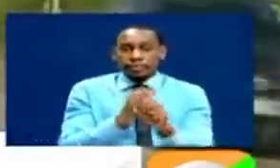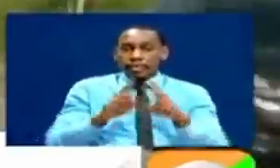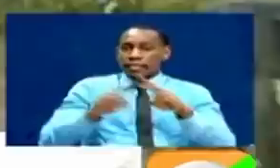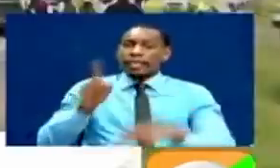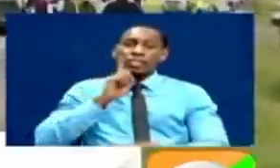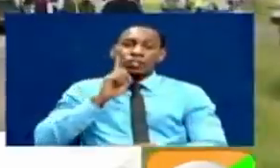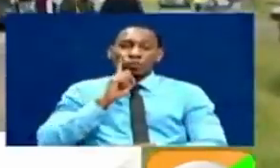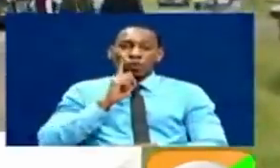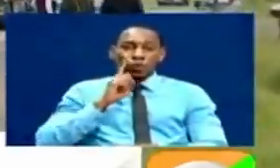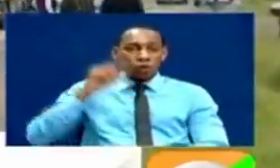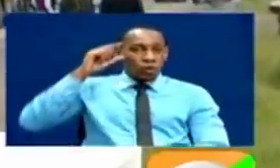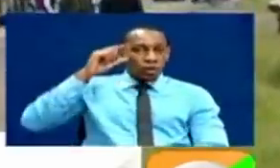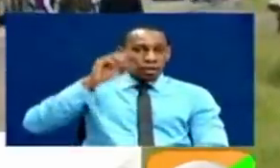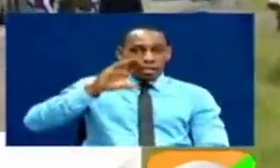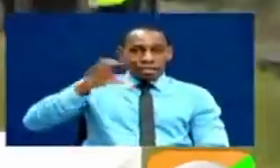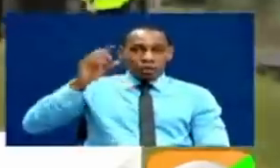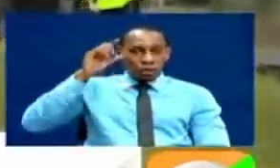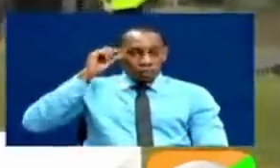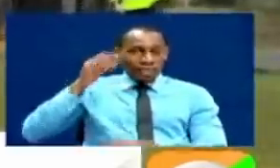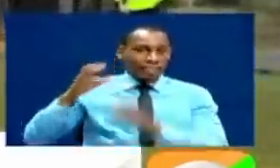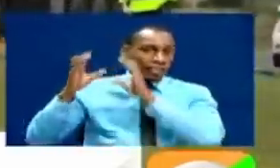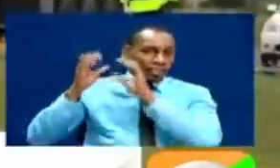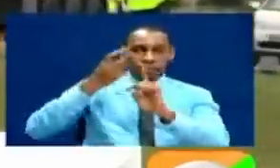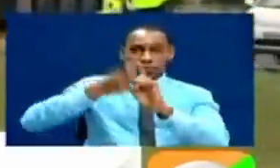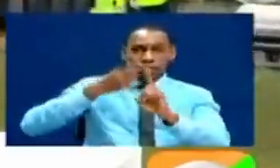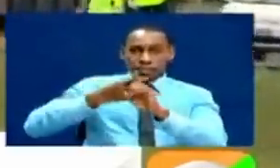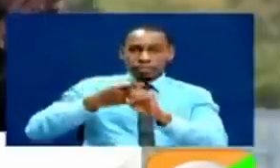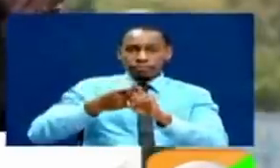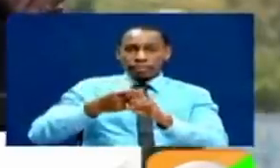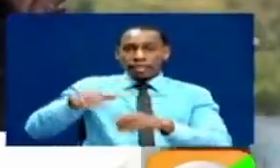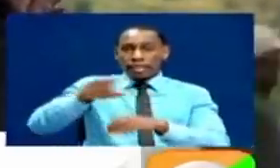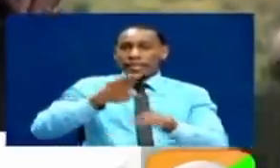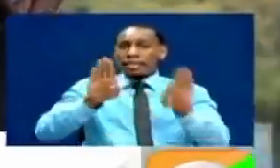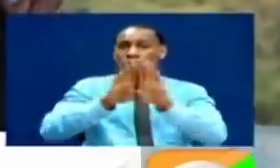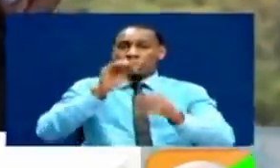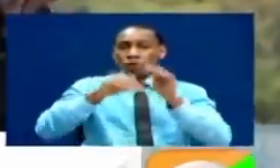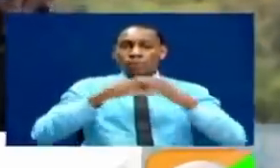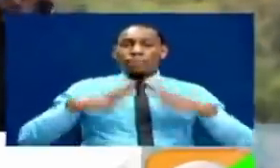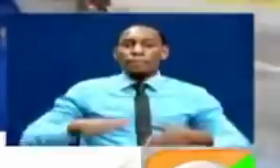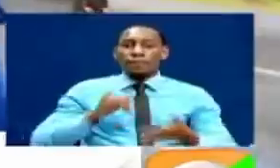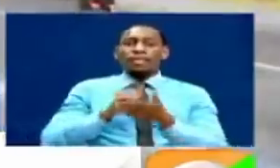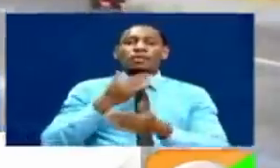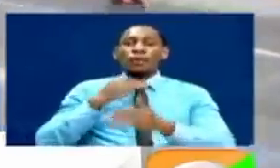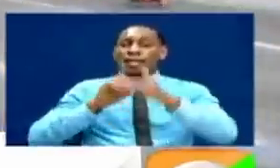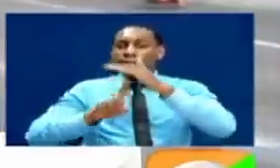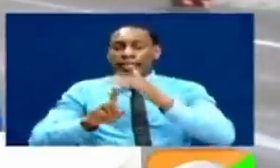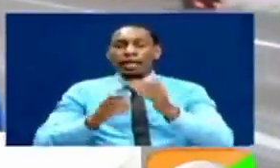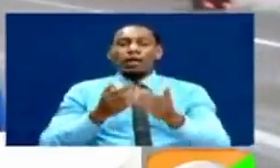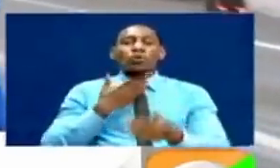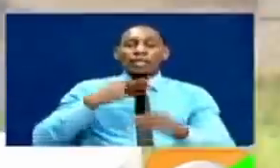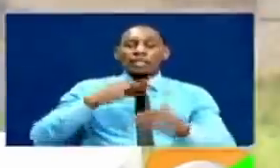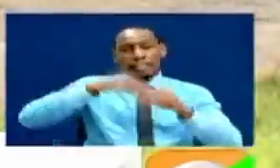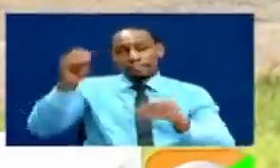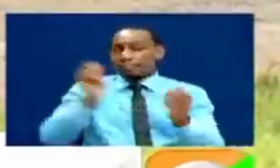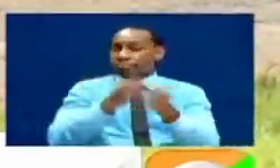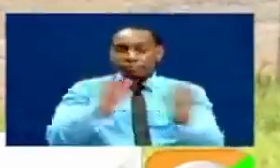Kuanzia kesho, miji ya Mombasa, Kilifi na Kwale itafunga malango yake kwa wote watakaotaka kuingia au kutoka